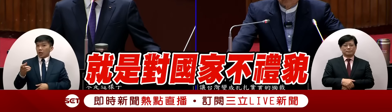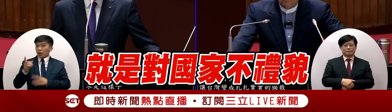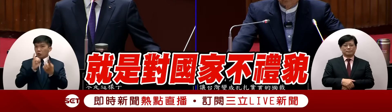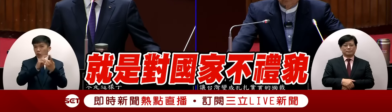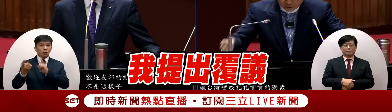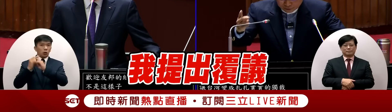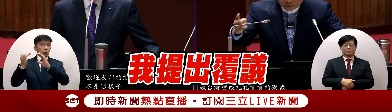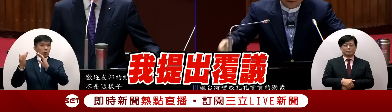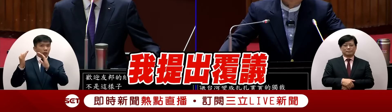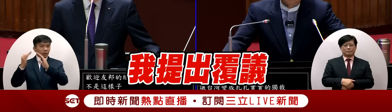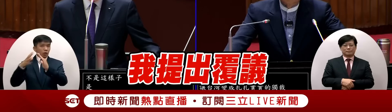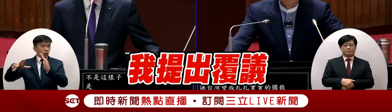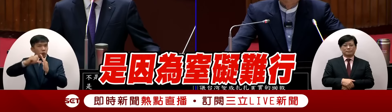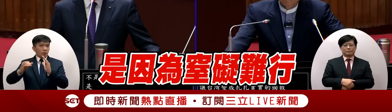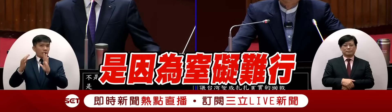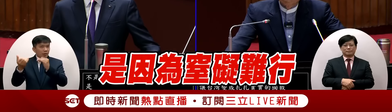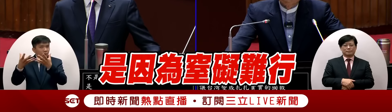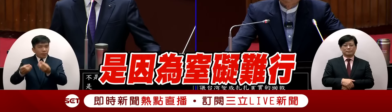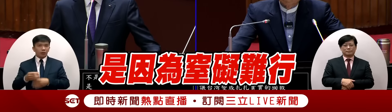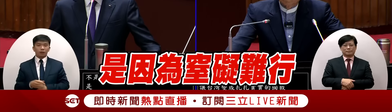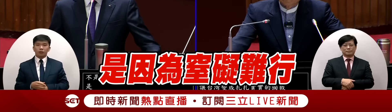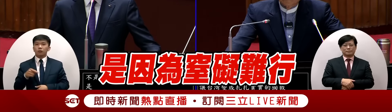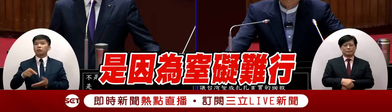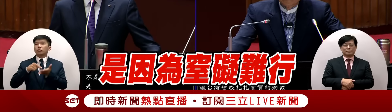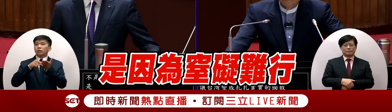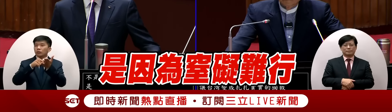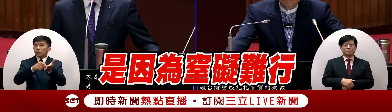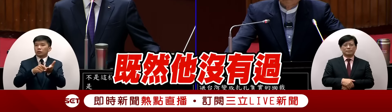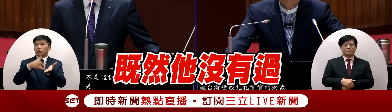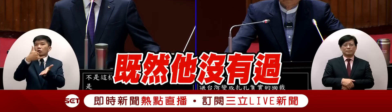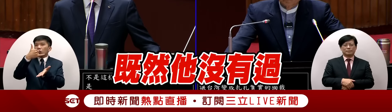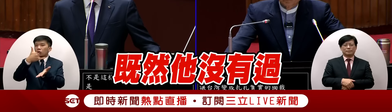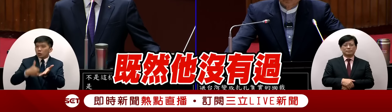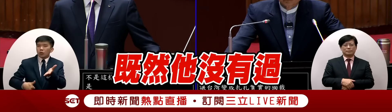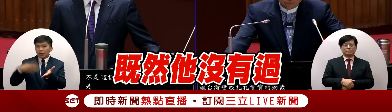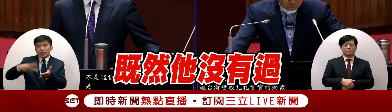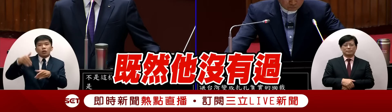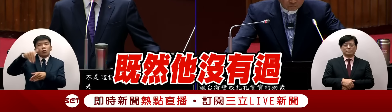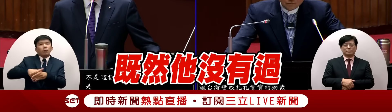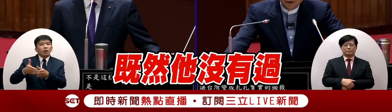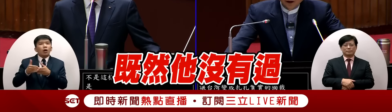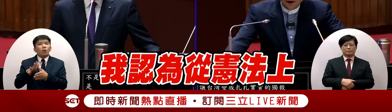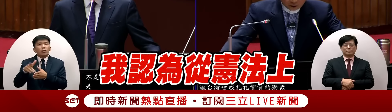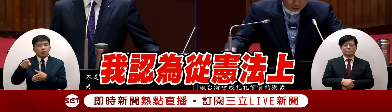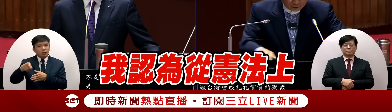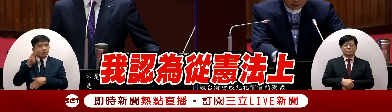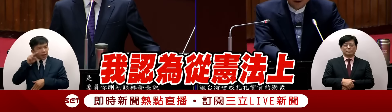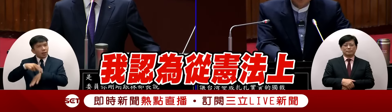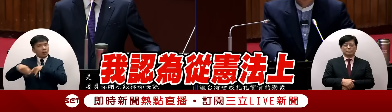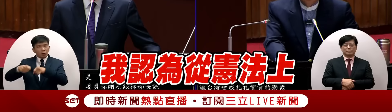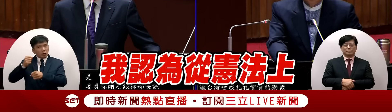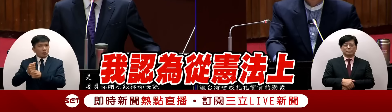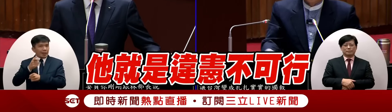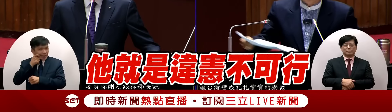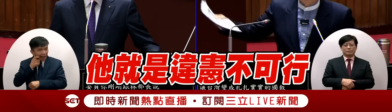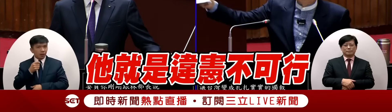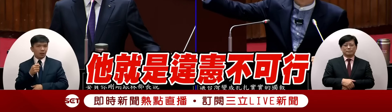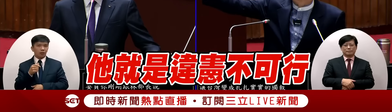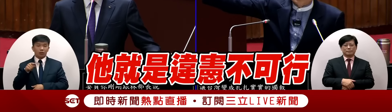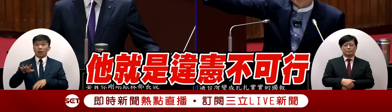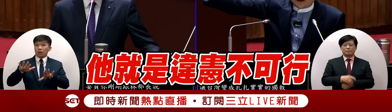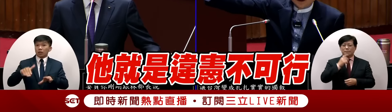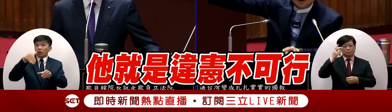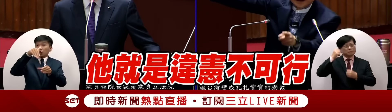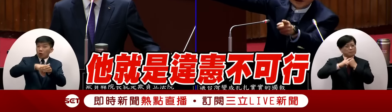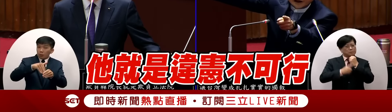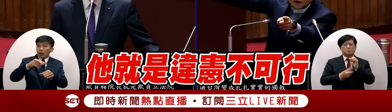家不礼貌。我提出复议，是因为复自爱难行。既然他没有过，我认为从宪法上，他就是